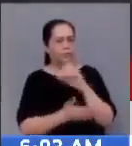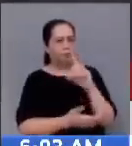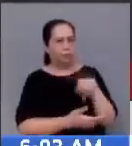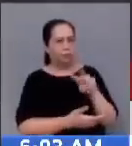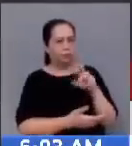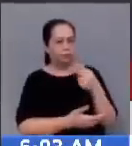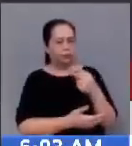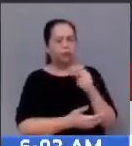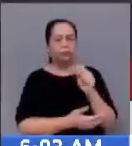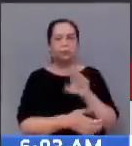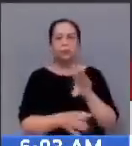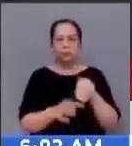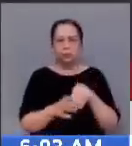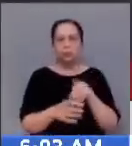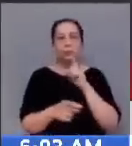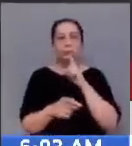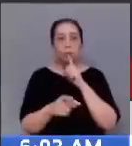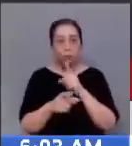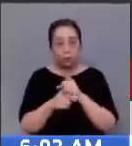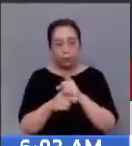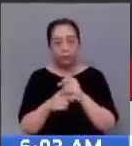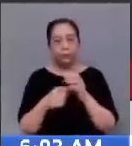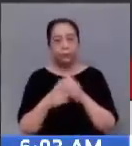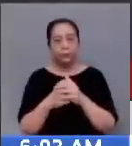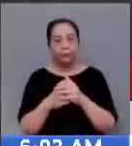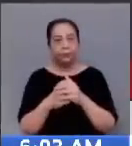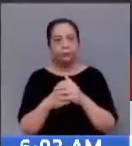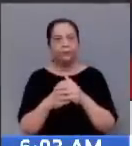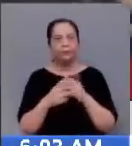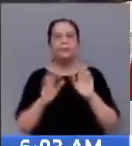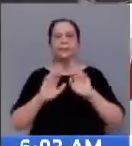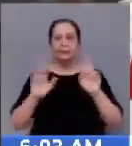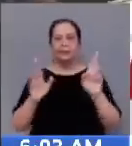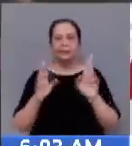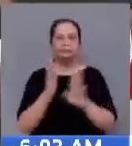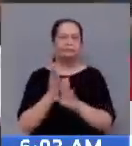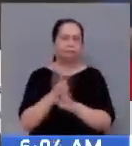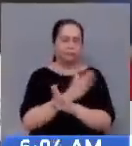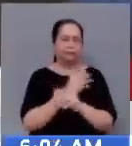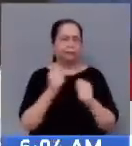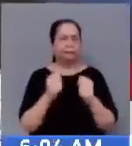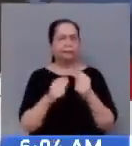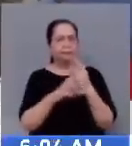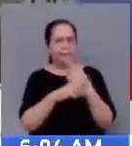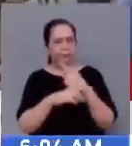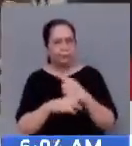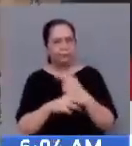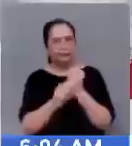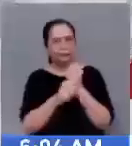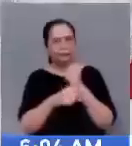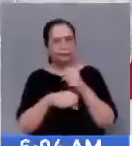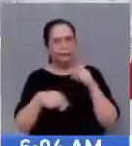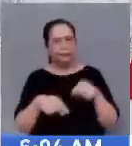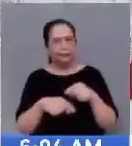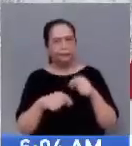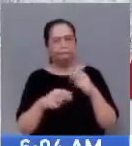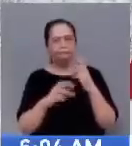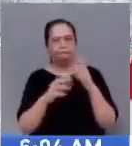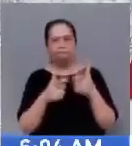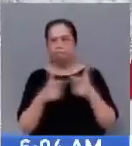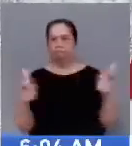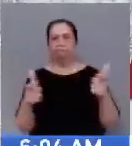dun sa for rehab namin na meron gagawin dito ang mga major repairs sana.